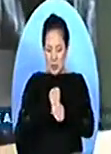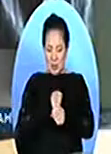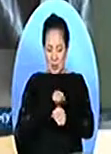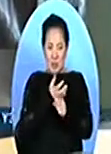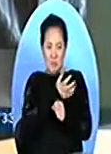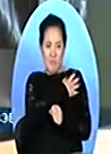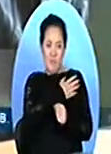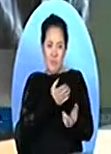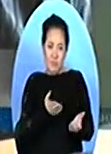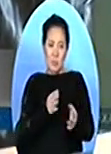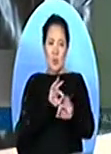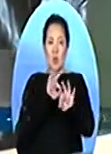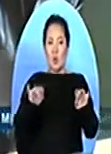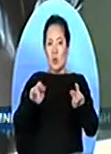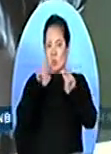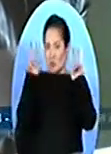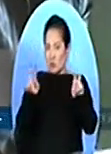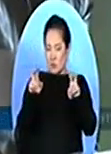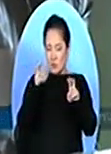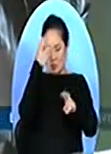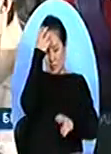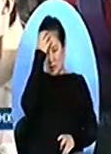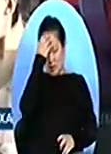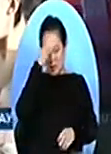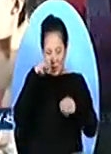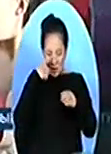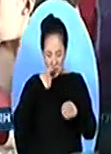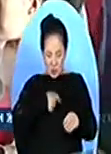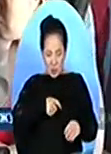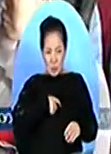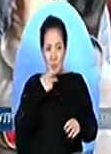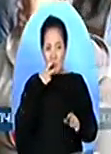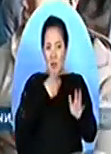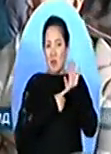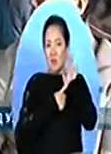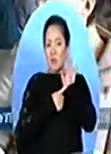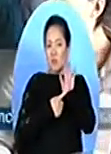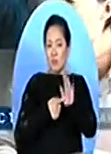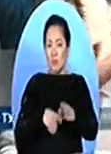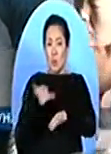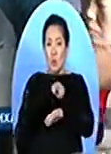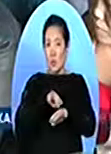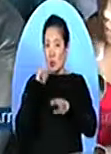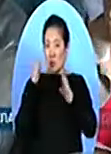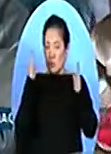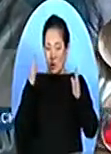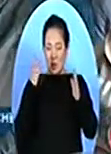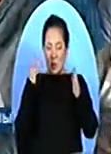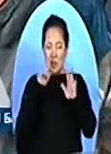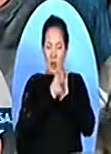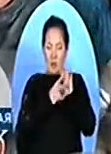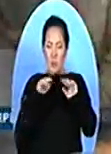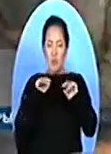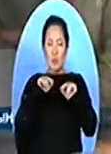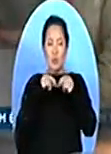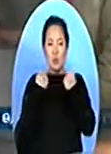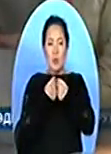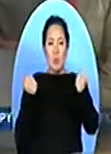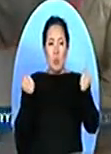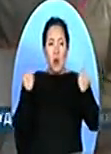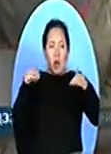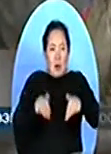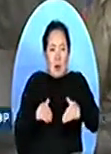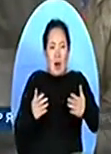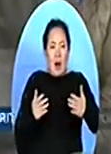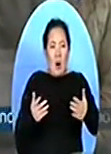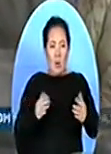гээд олон сэдвэр засгийн газрын гишүүд иргэдэд мэдээлэл өгч байна. Мөн улс их хурлын намрын чуулганаар хямралаас гарах төлөвлөгөөг хилэлцэн батлуулж үүнийг